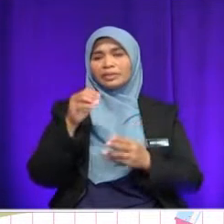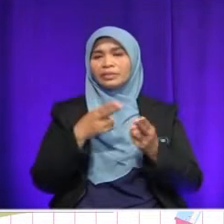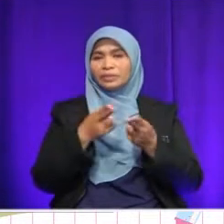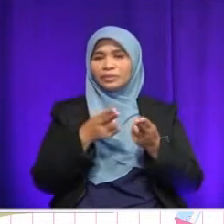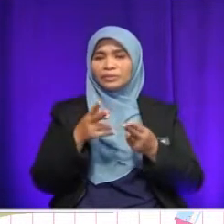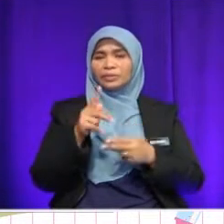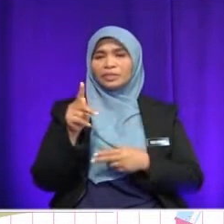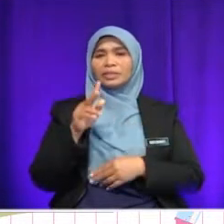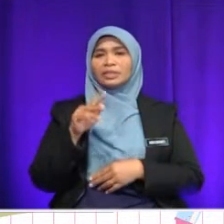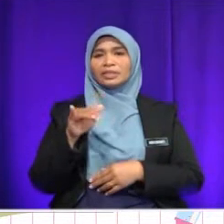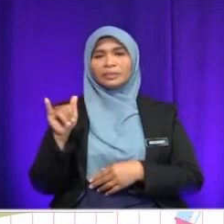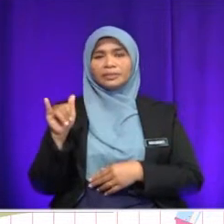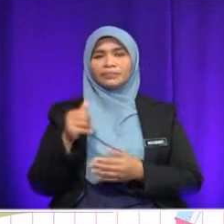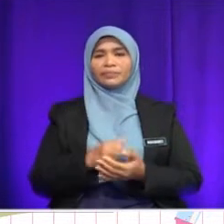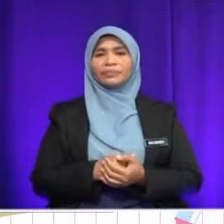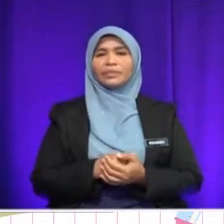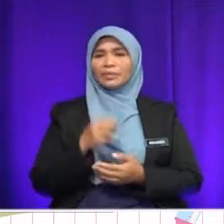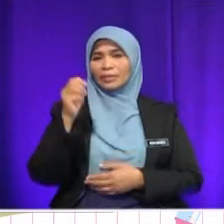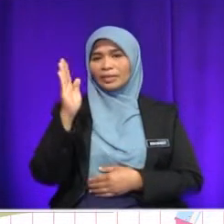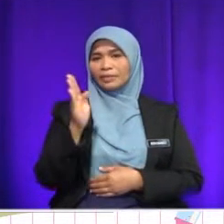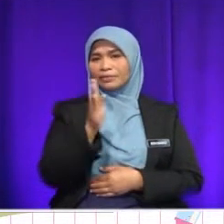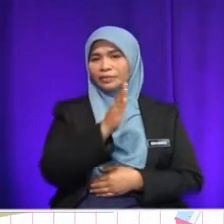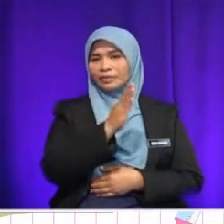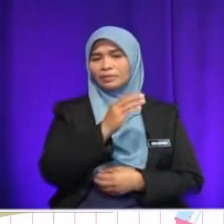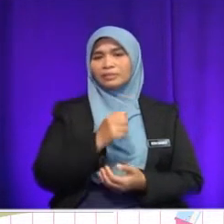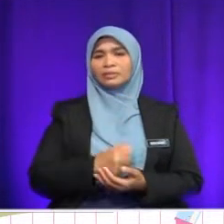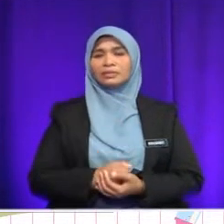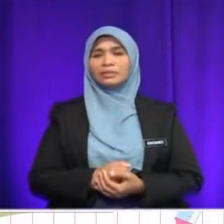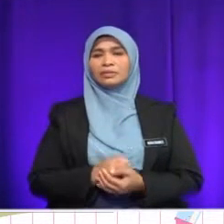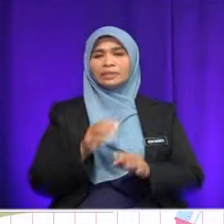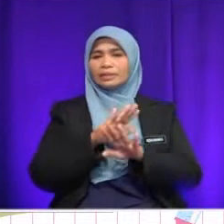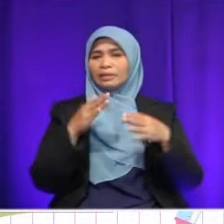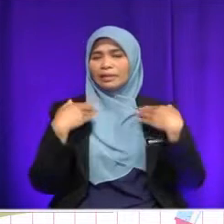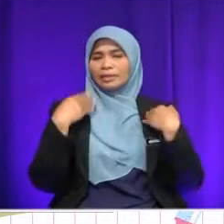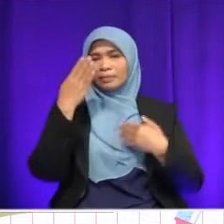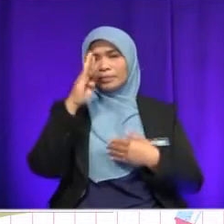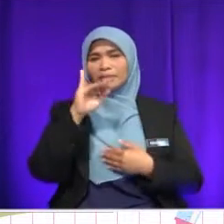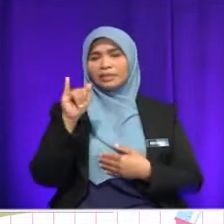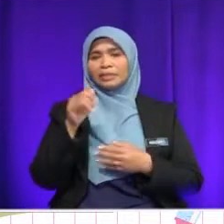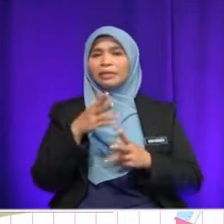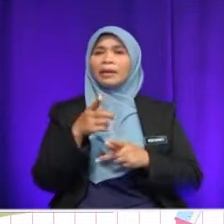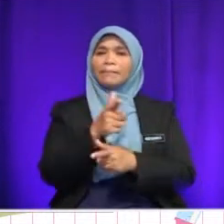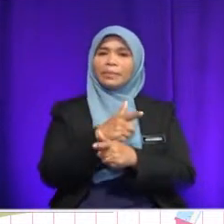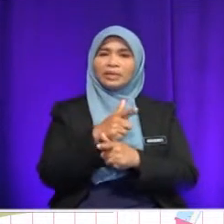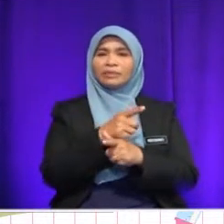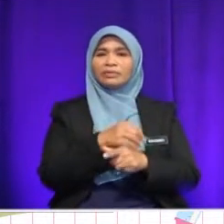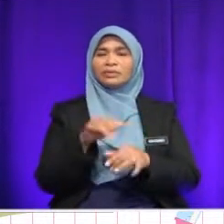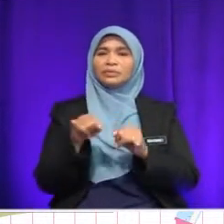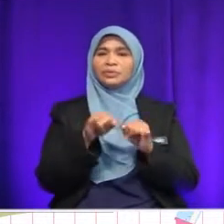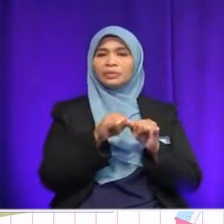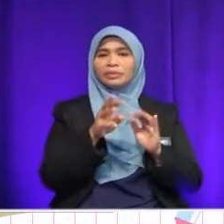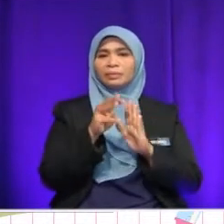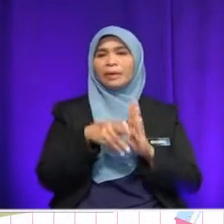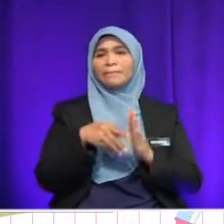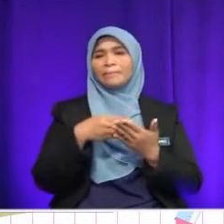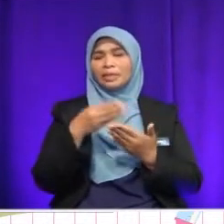min dunillahi waliyyun wala syafi', tidak ada baginya pelindung dan tidak juga pemberi syafaat